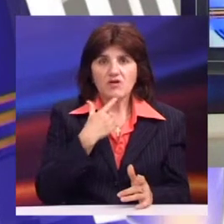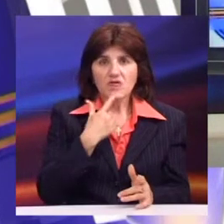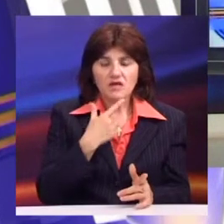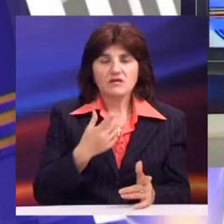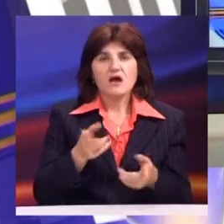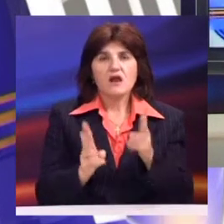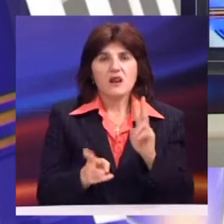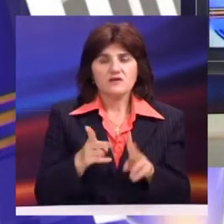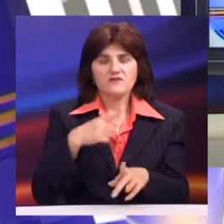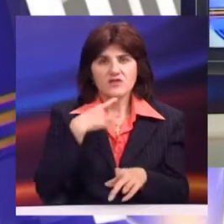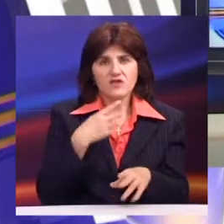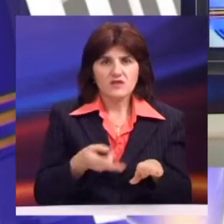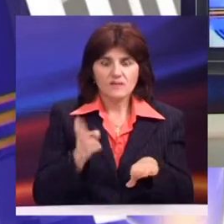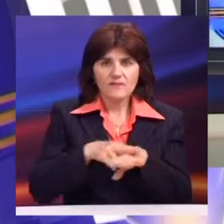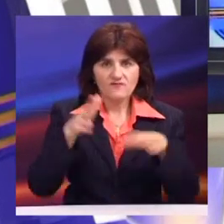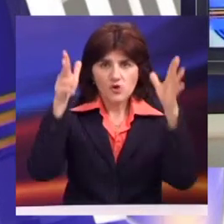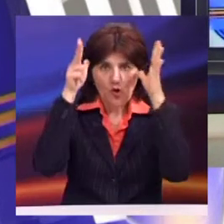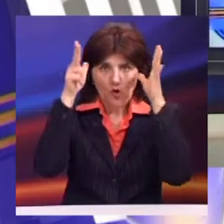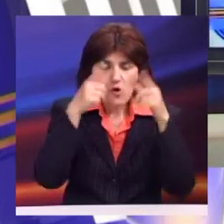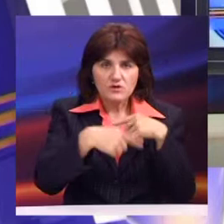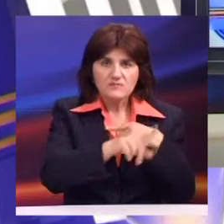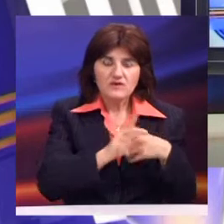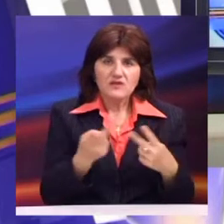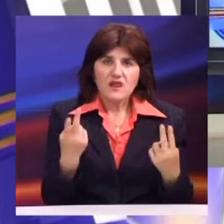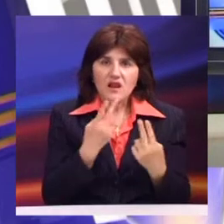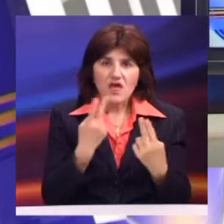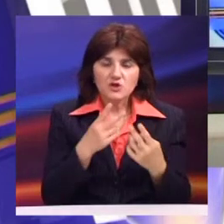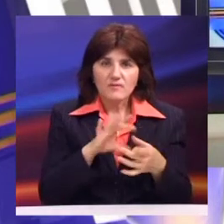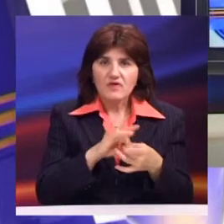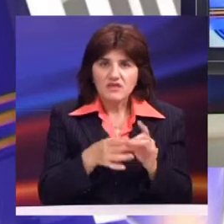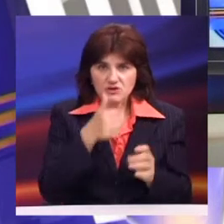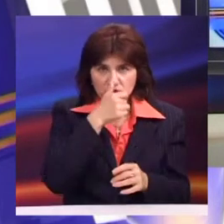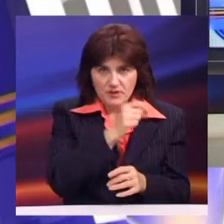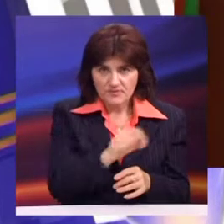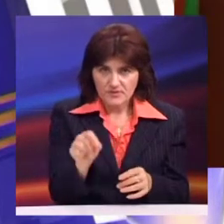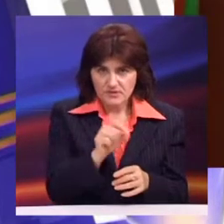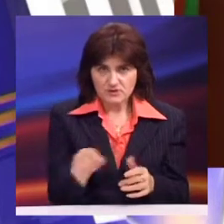a nastavnici kažu da su osmaci najviše poteškoća imali sa razumevanjem teksta.